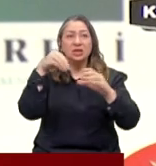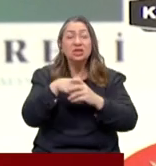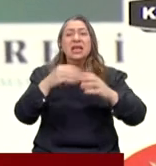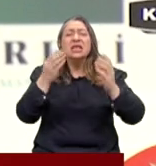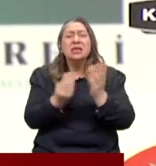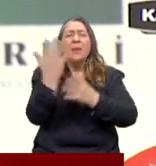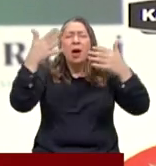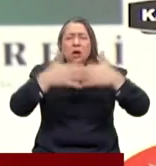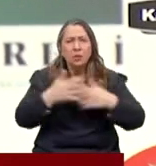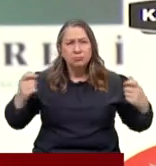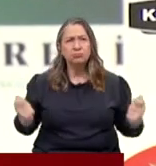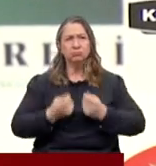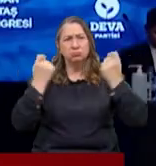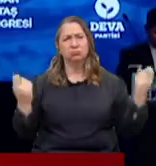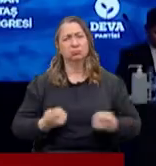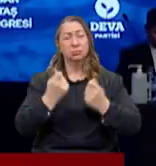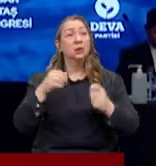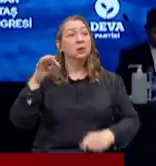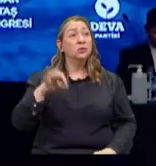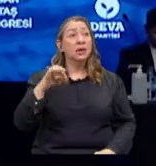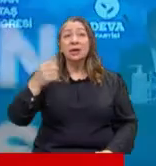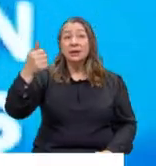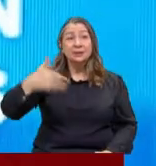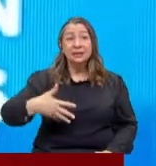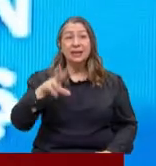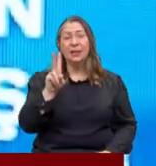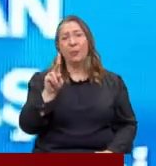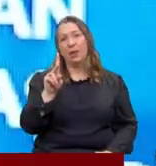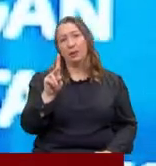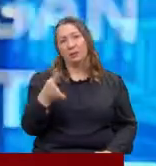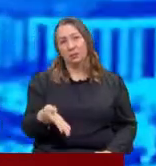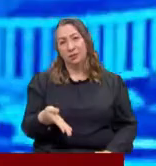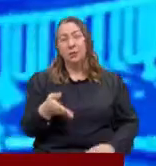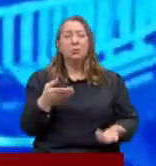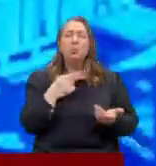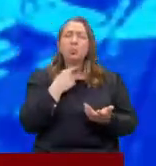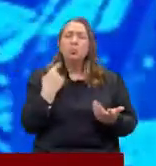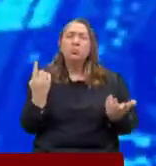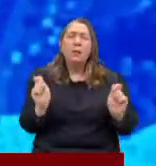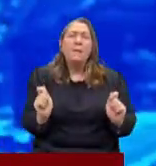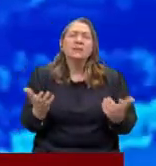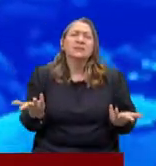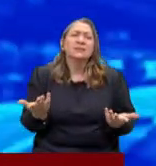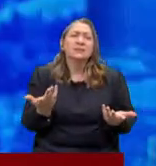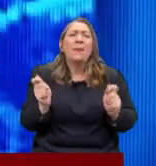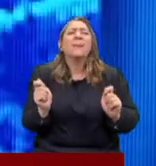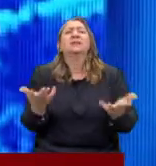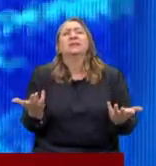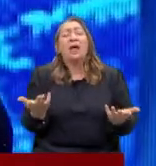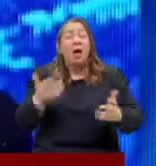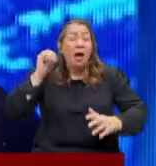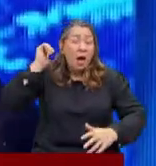gece gündüz gayret gösteriyoruz. Şu anda kaçıncı sıradayız? 21. sıradayız. Mümkün değil, yapamaz. Yapamayacaklar. Her